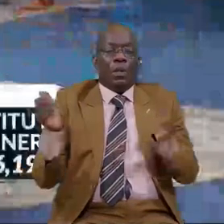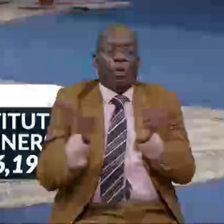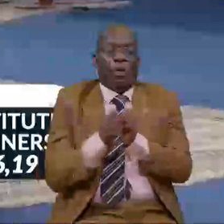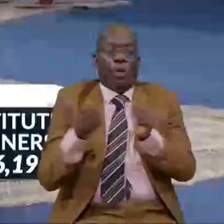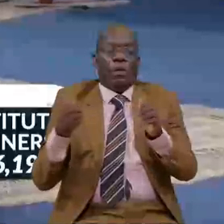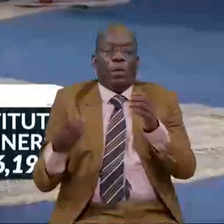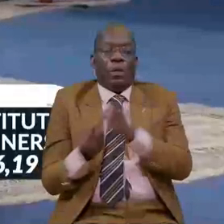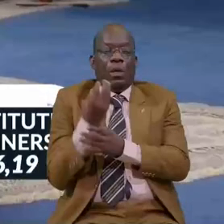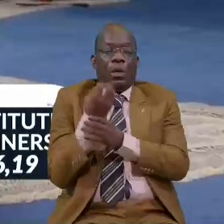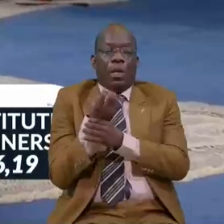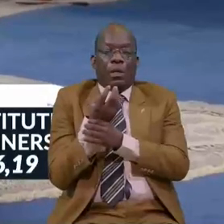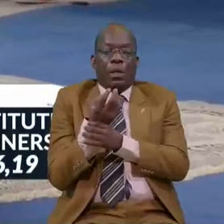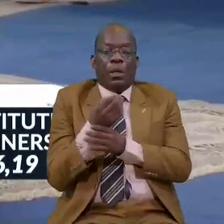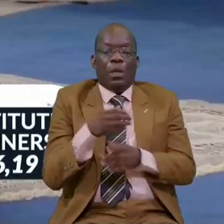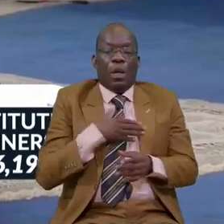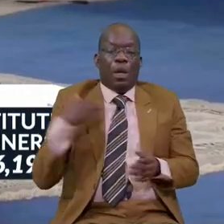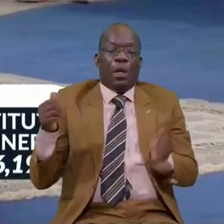pharisiens